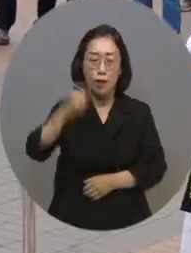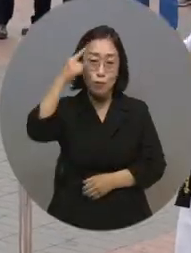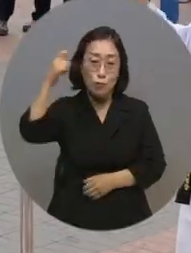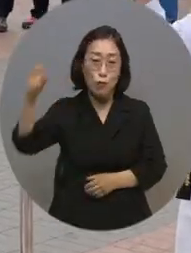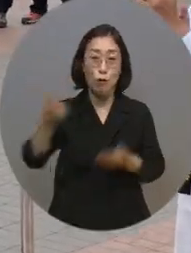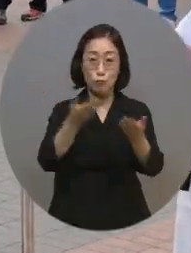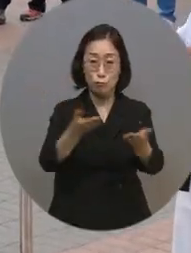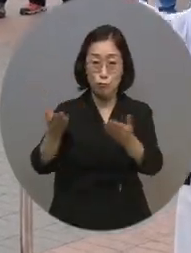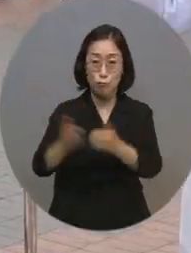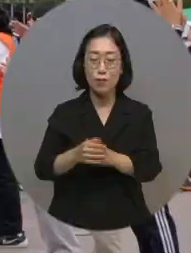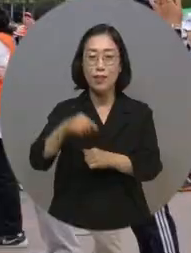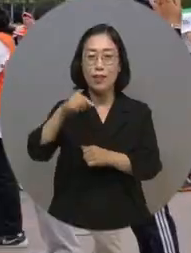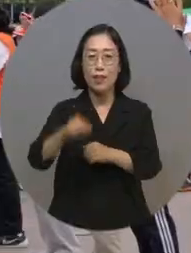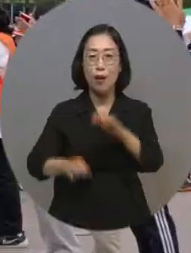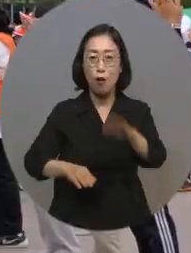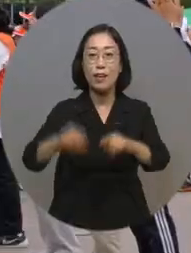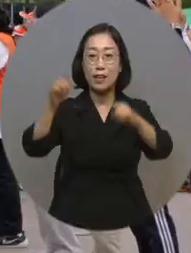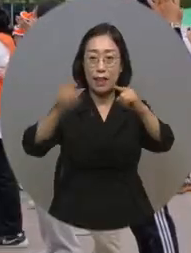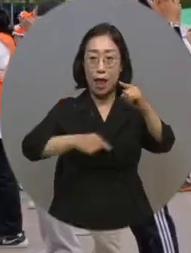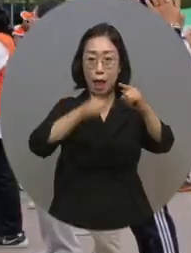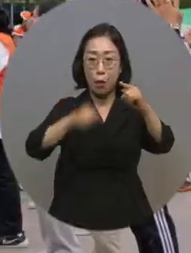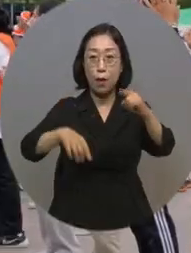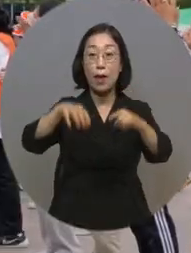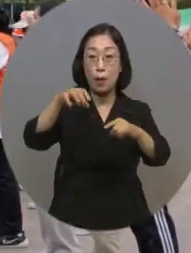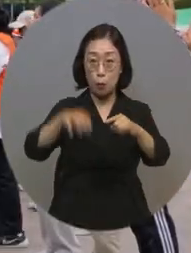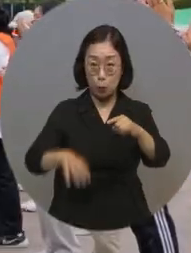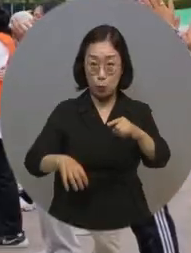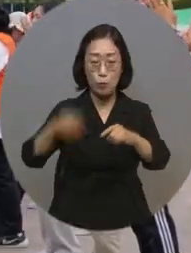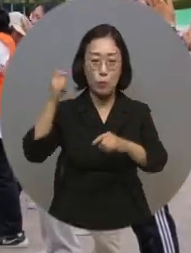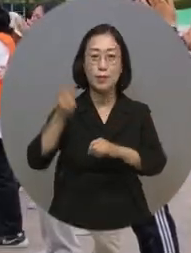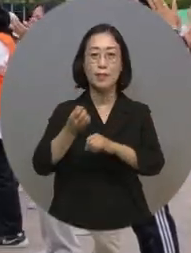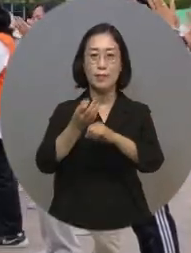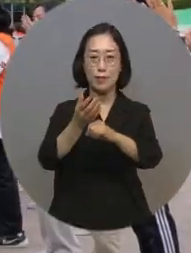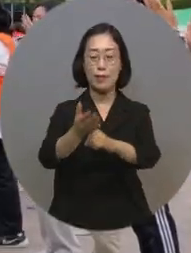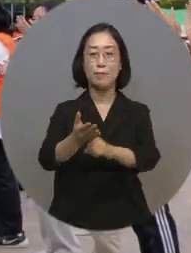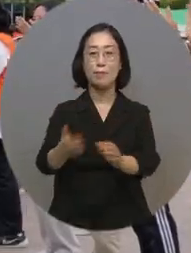선사한 고양 국제 걷기 대회 현장에서 복지TV 뉴스 권용찬입니다.